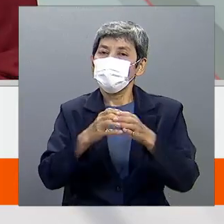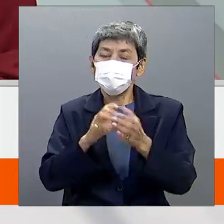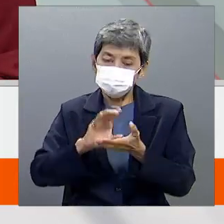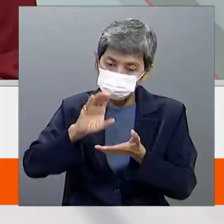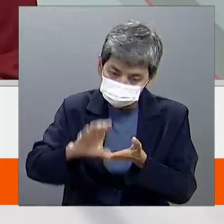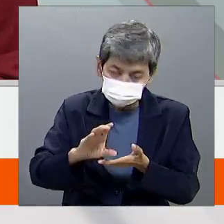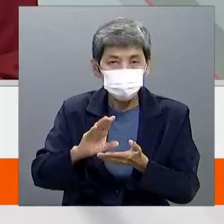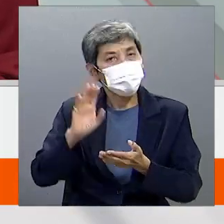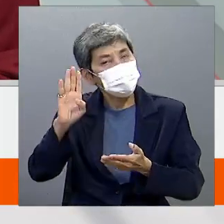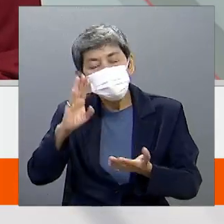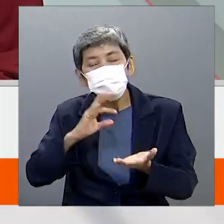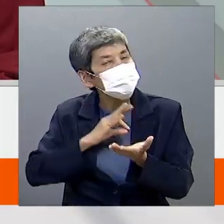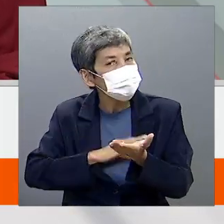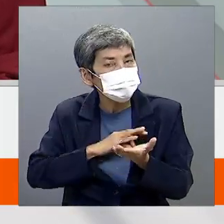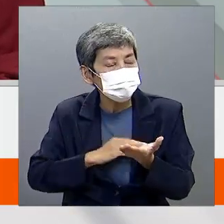ในเรื่องนี้บ้างคะ